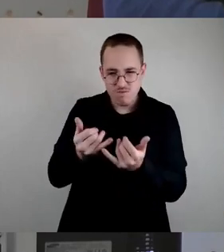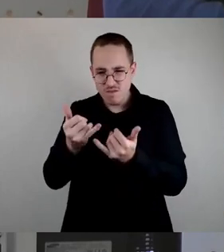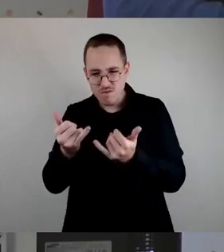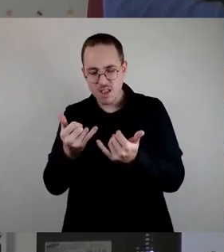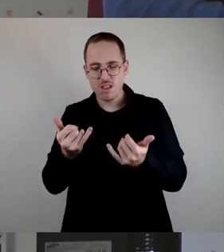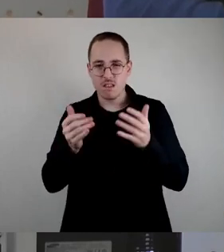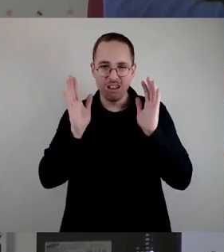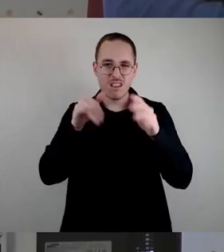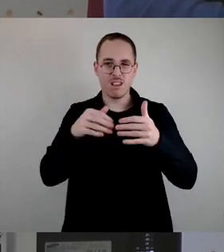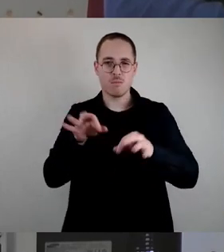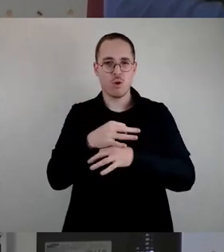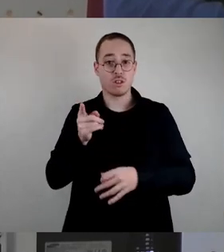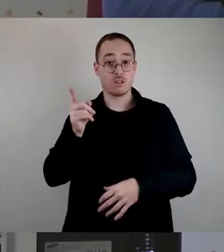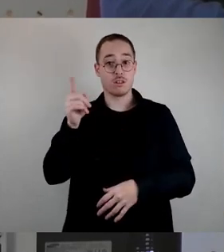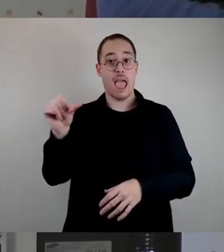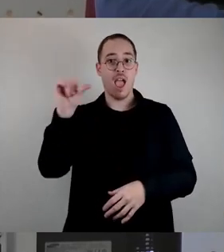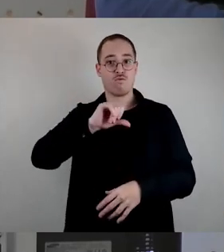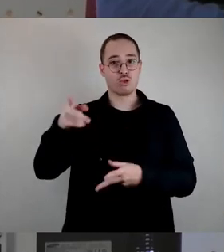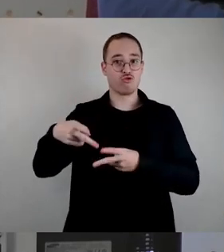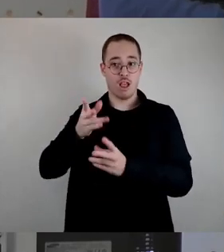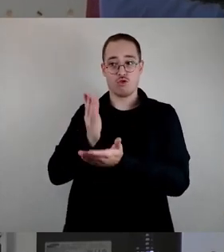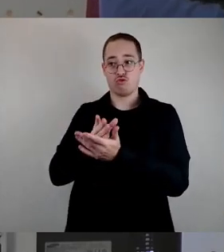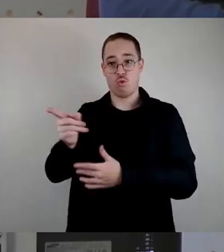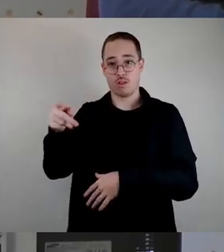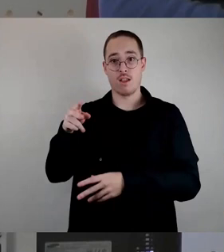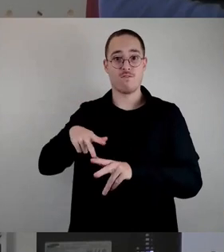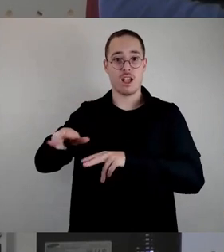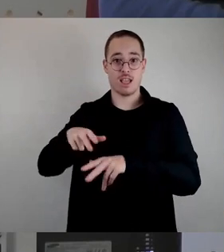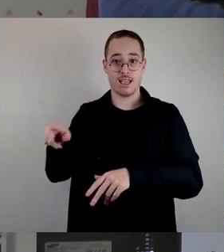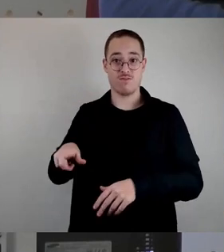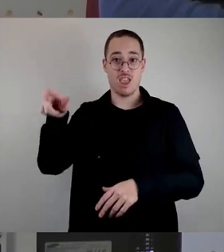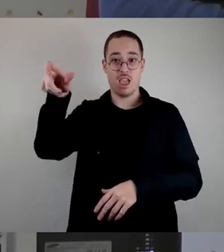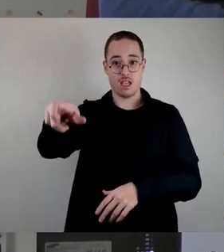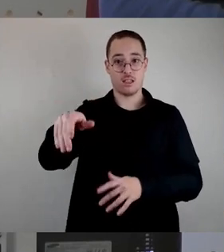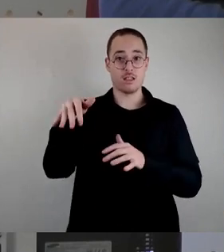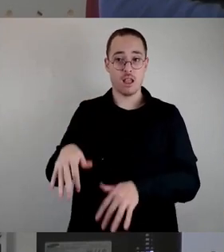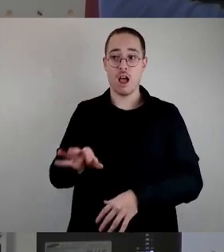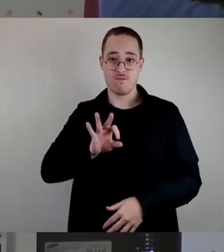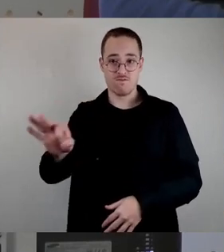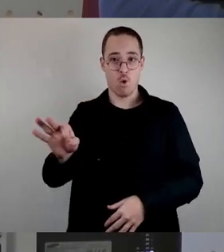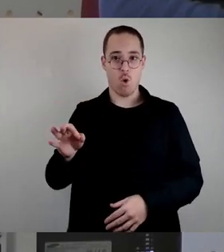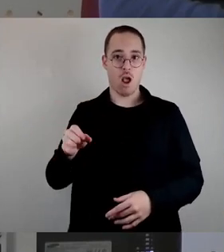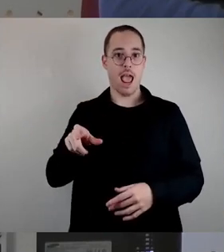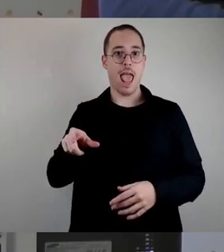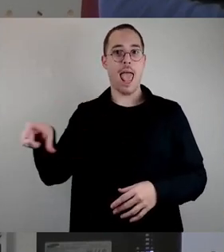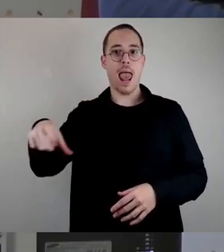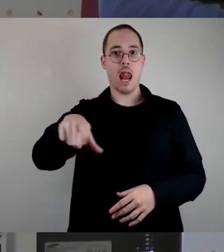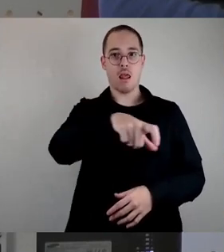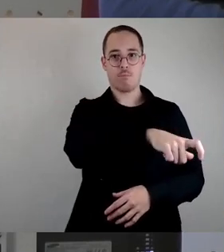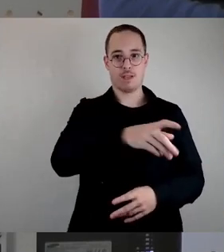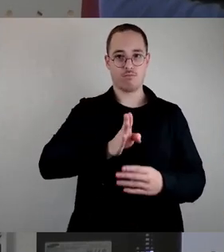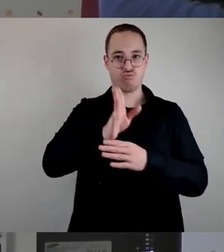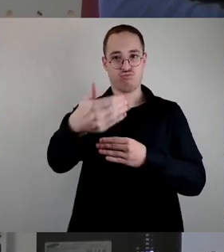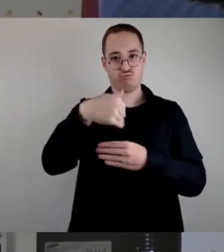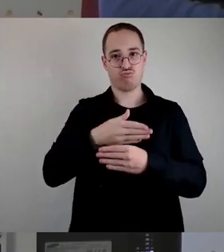schon einen Verkehrsweg auch in der Planung vorgesehen haben für eine Elbquerung. Das sollten wir diese mal genauer angehen, dann auch